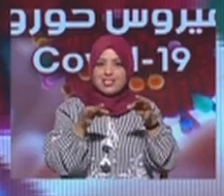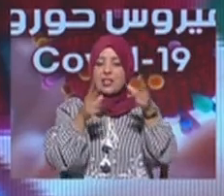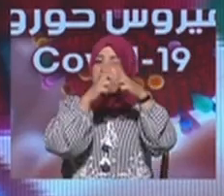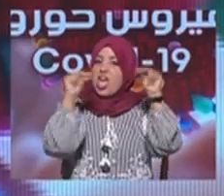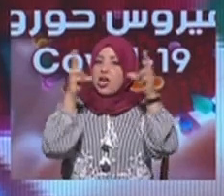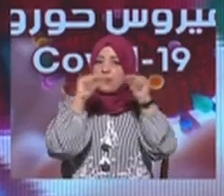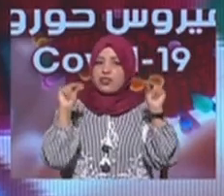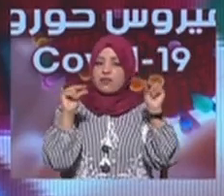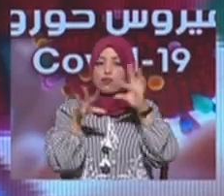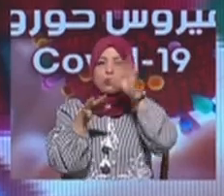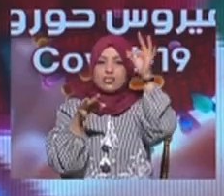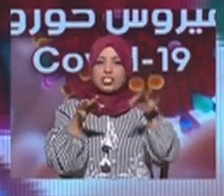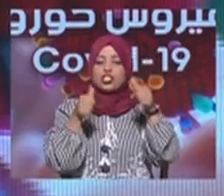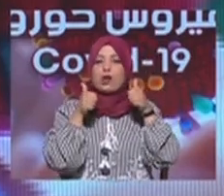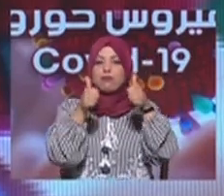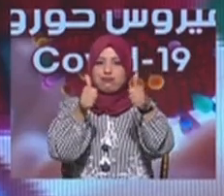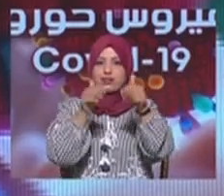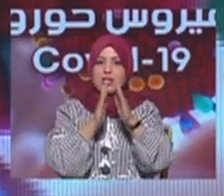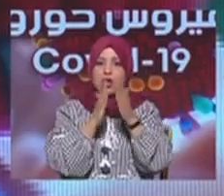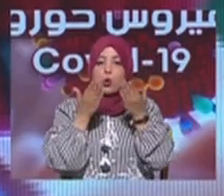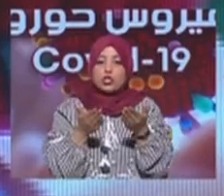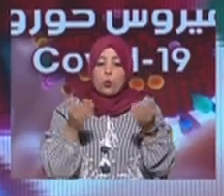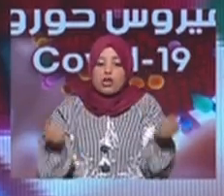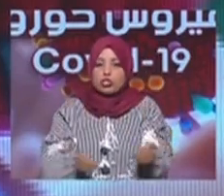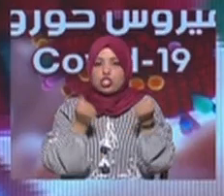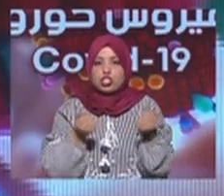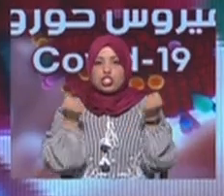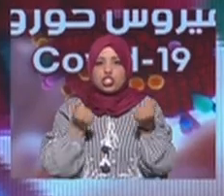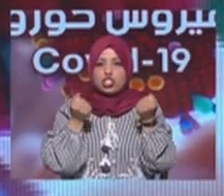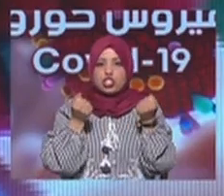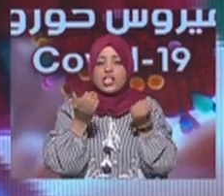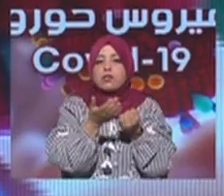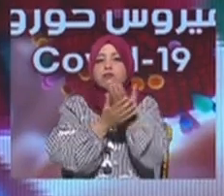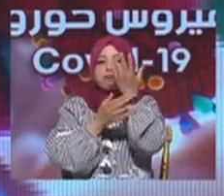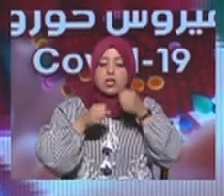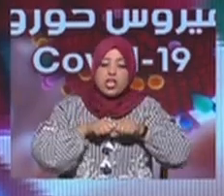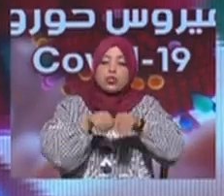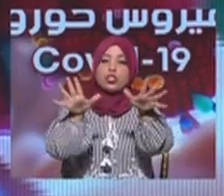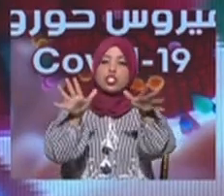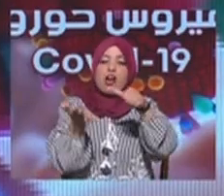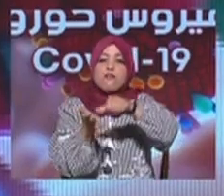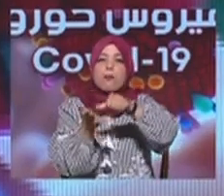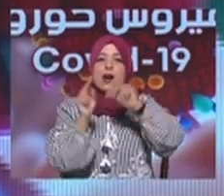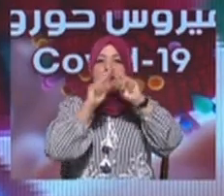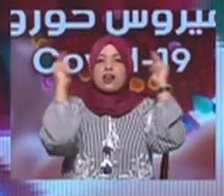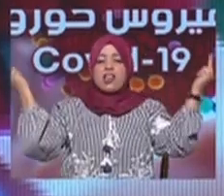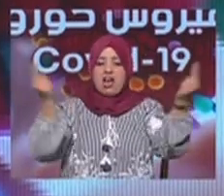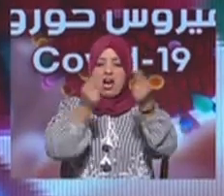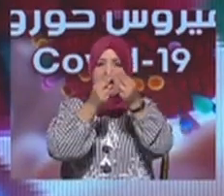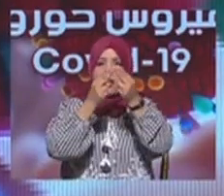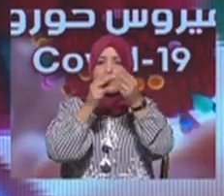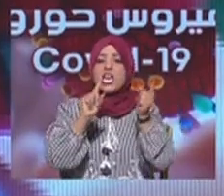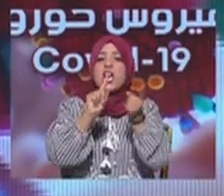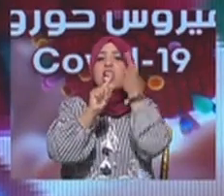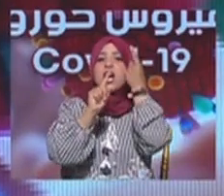نتيجة هائلة برشا. وهذاك علاش شجعني زادة باش ننشرها في البنك العالمي للجينات، باش